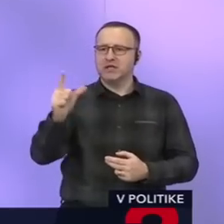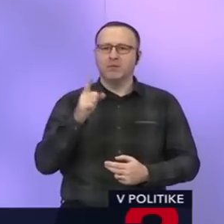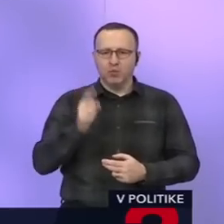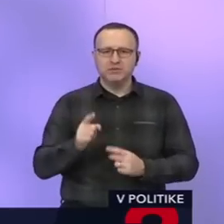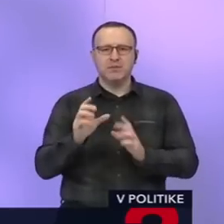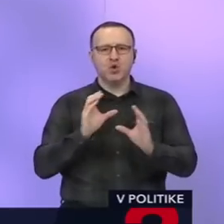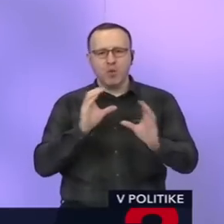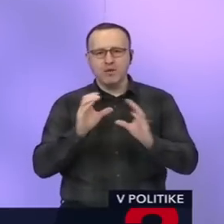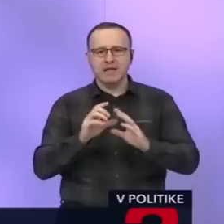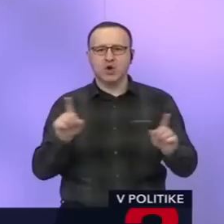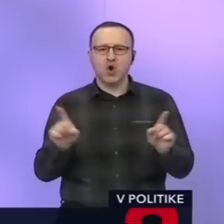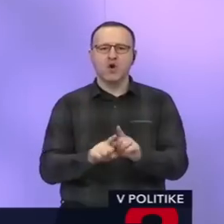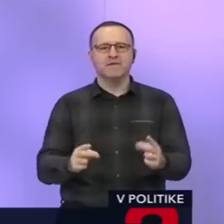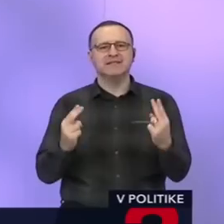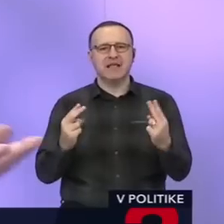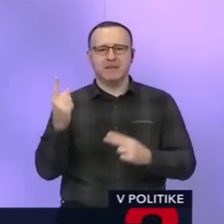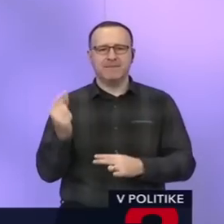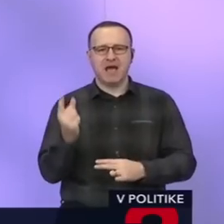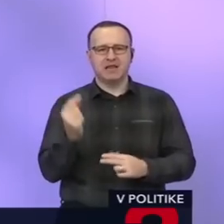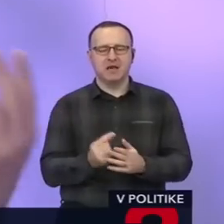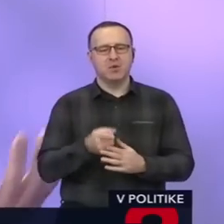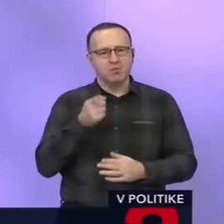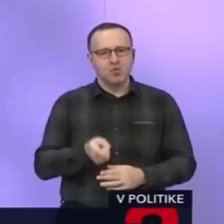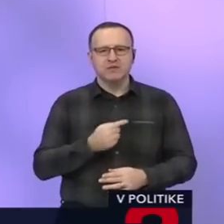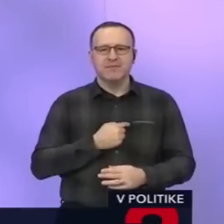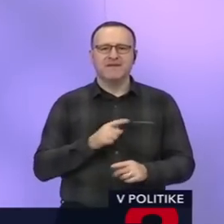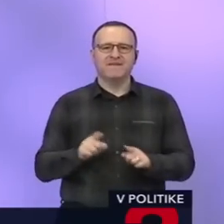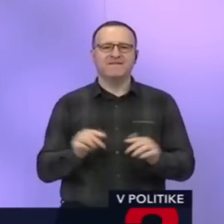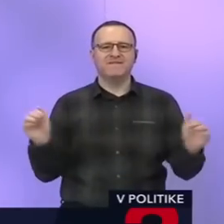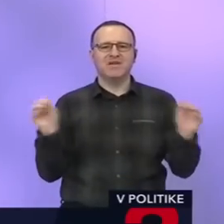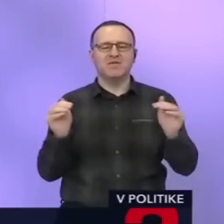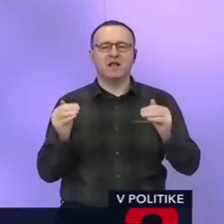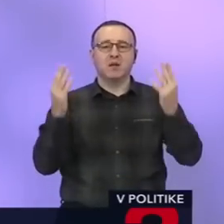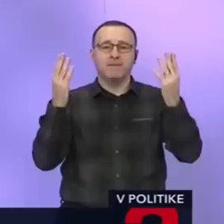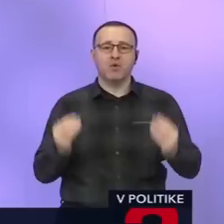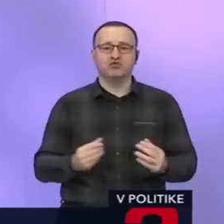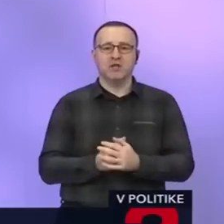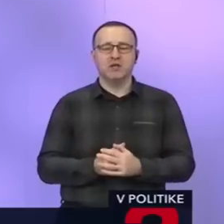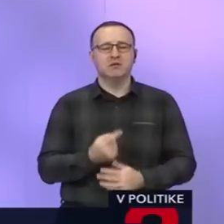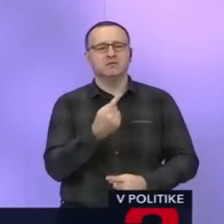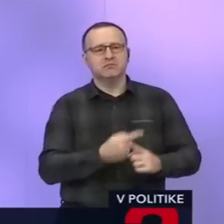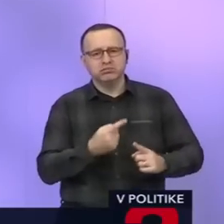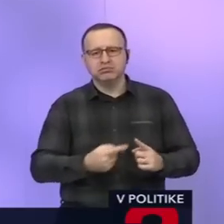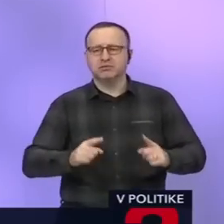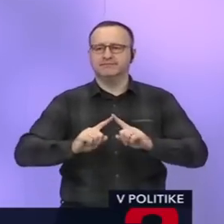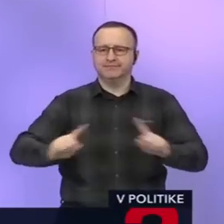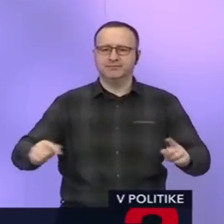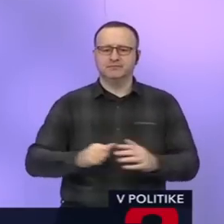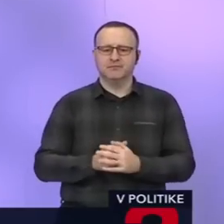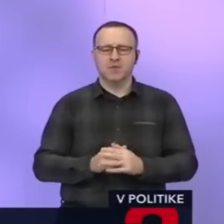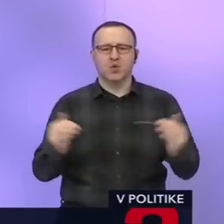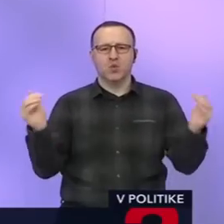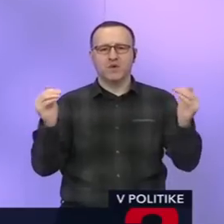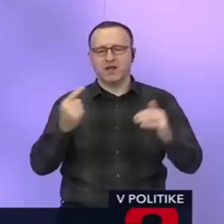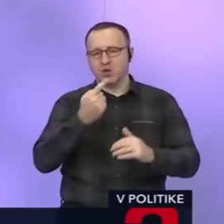rovnocenným partnerom, takže musíme vyrovnať tie počty konvenčných ozbrojených zbraní a podobne a na tú úroveň